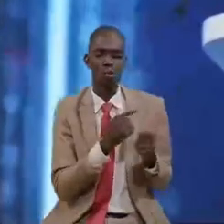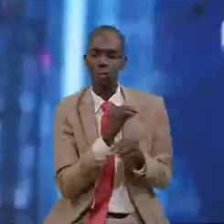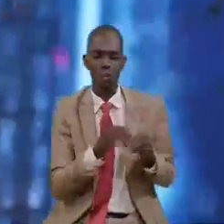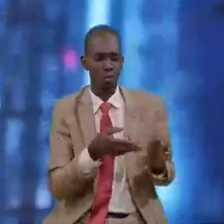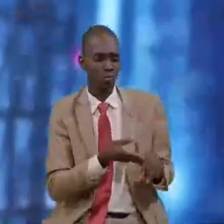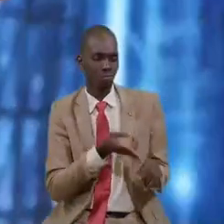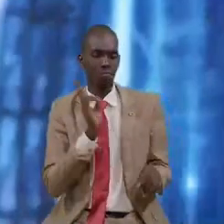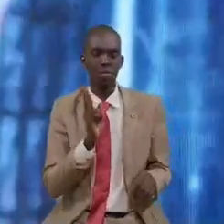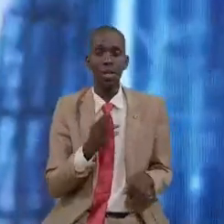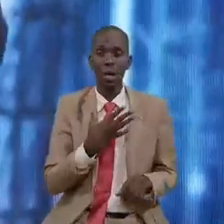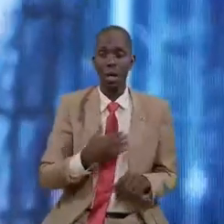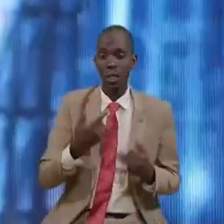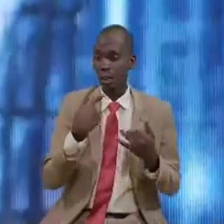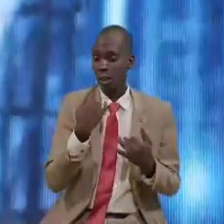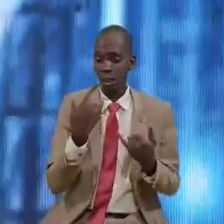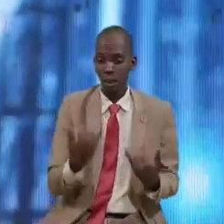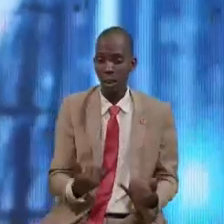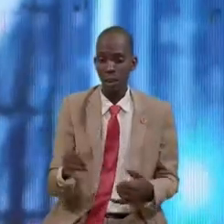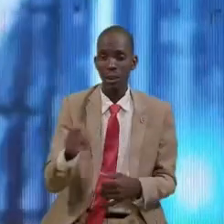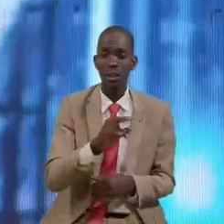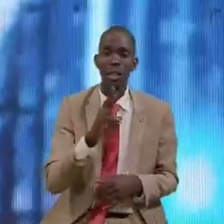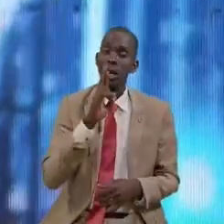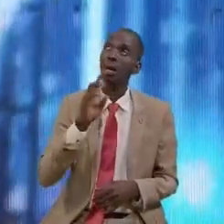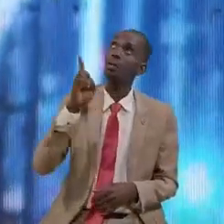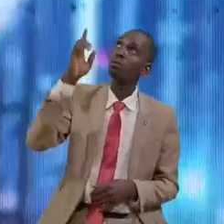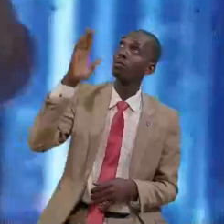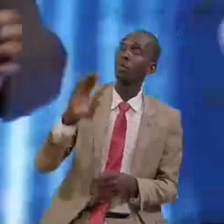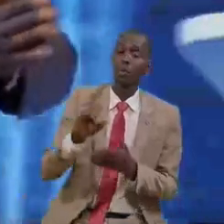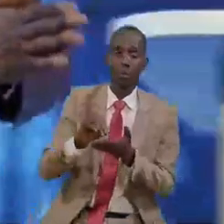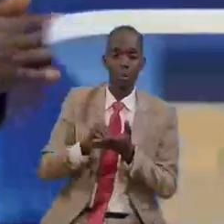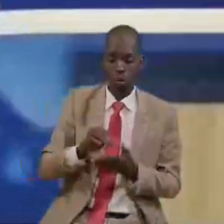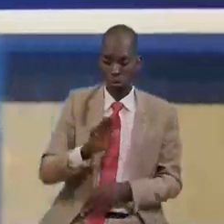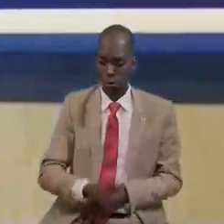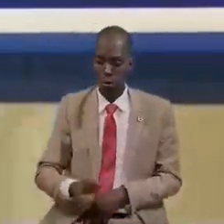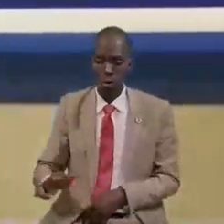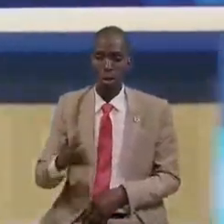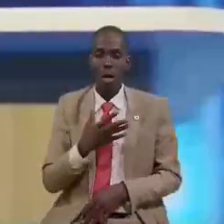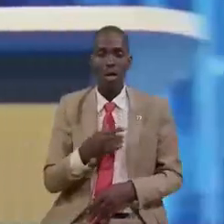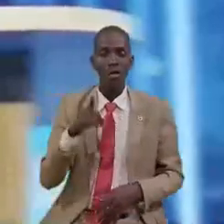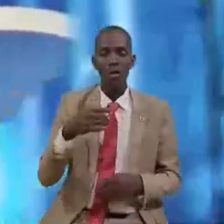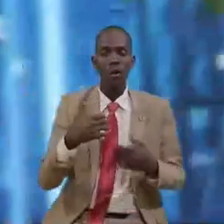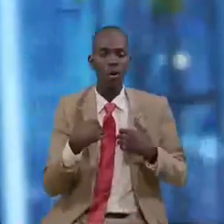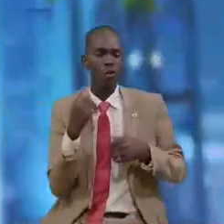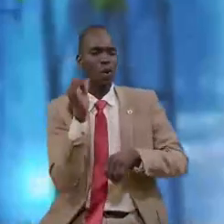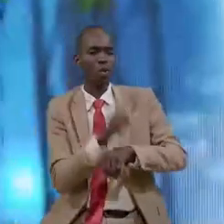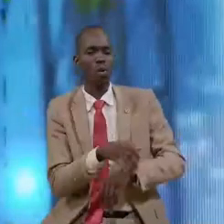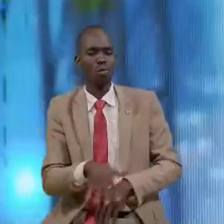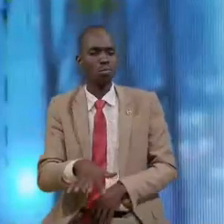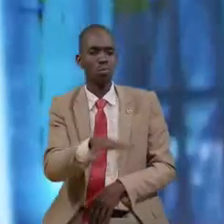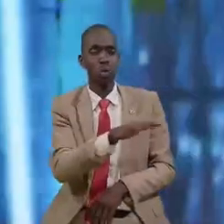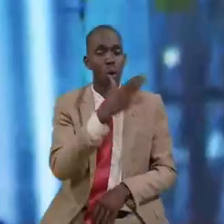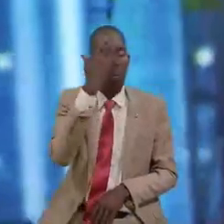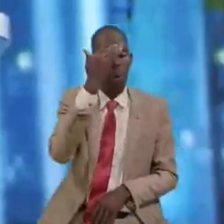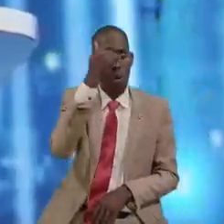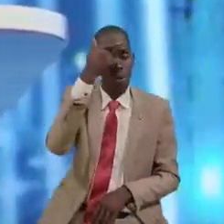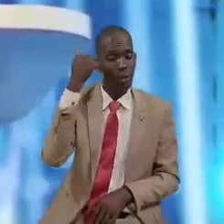Sortez-en. Vous n'êtes plus d'une secte. Sortez-en. Que vous êtes de vos petits enfants, vous êtes de Dieu. Vous les avez vaincus parce que celui